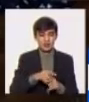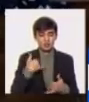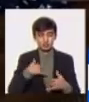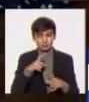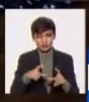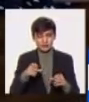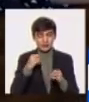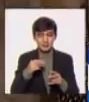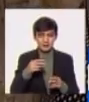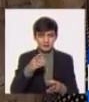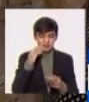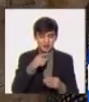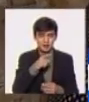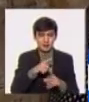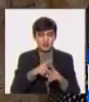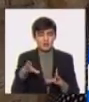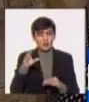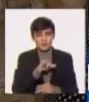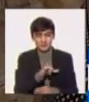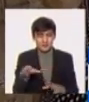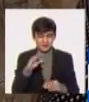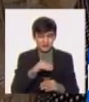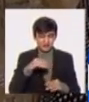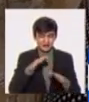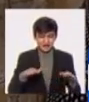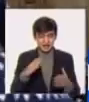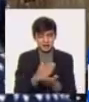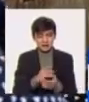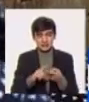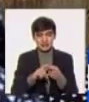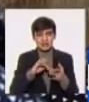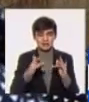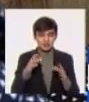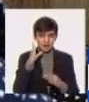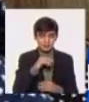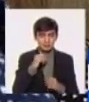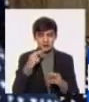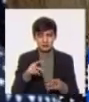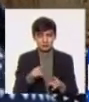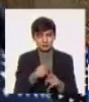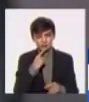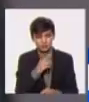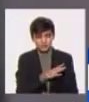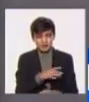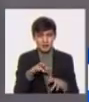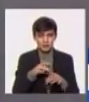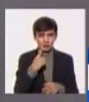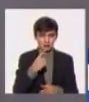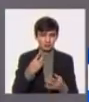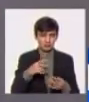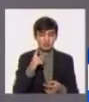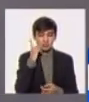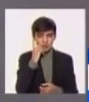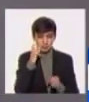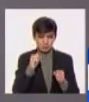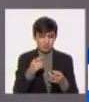у всех ли учеников есть доступ к интернету. По словам сотрудников образования, для нового формата подойдет не только компьютер, смартфон, но и